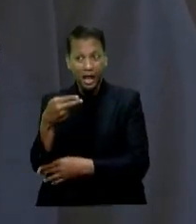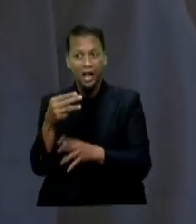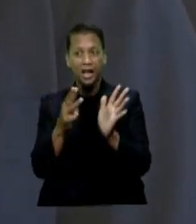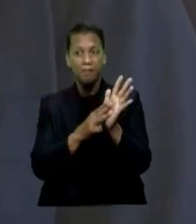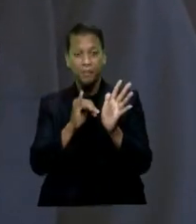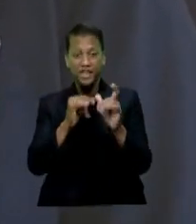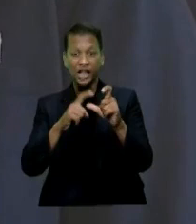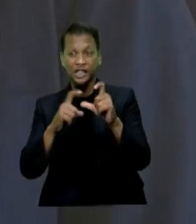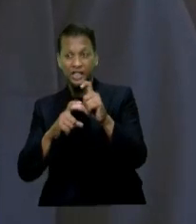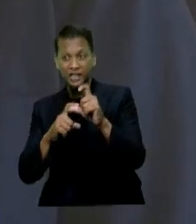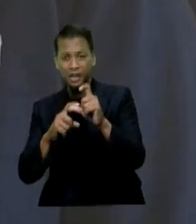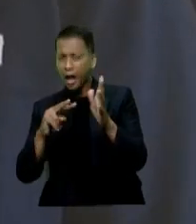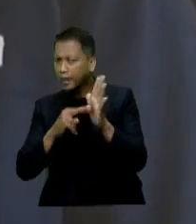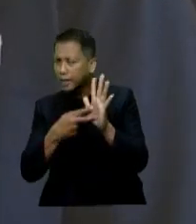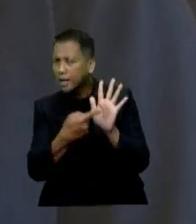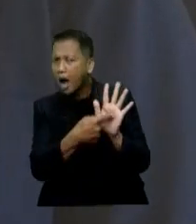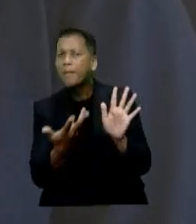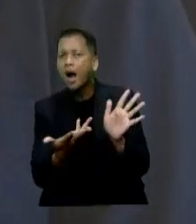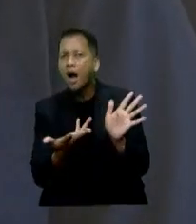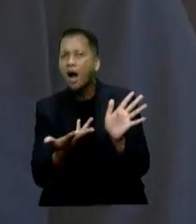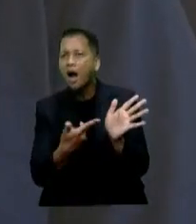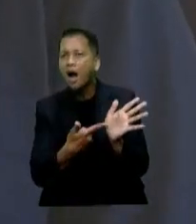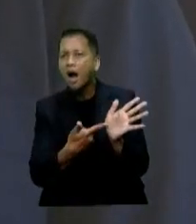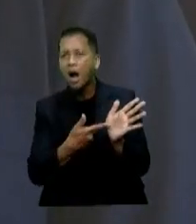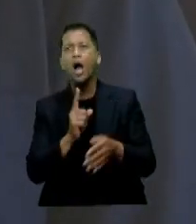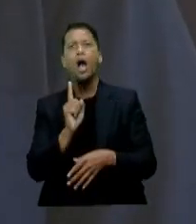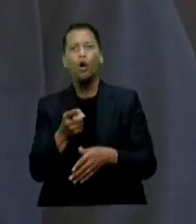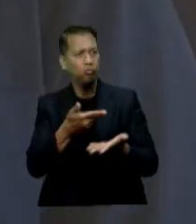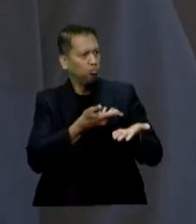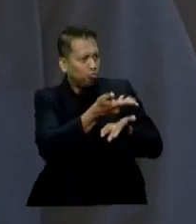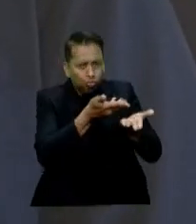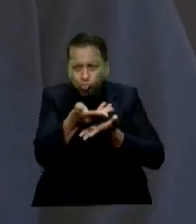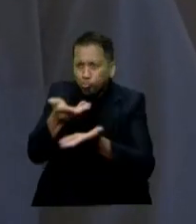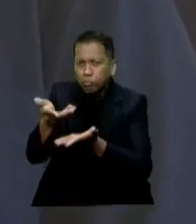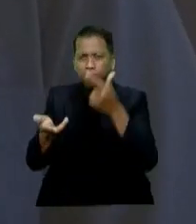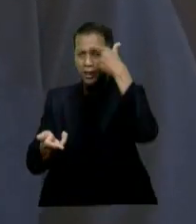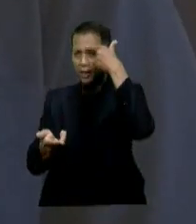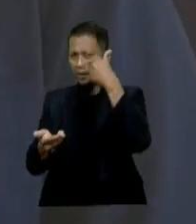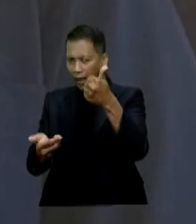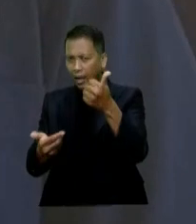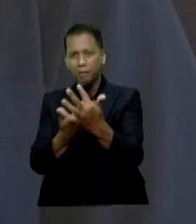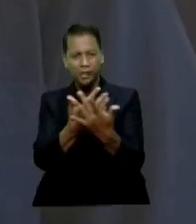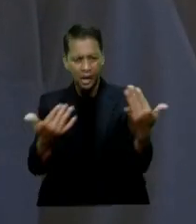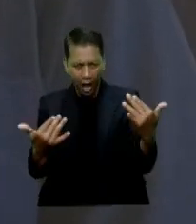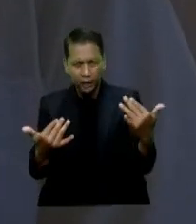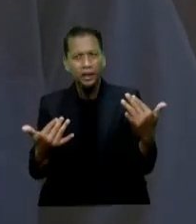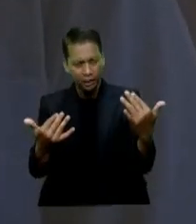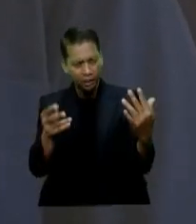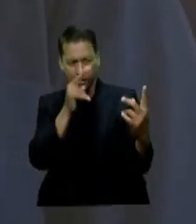Manner, progresif, sosial dan smart itu yang akan kami cari ya untuk menentukan